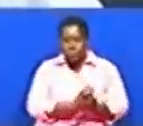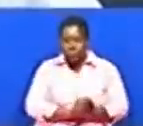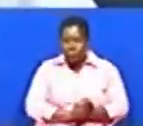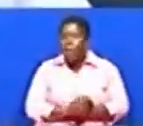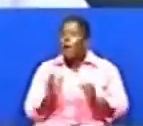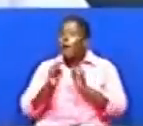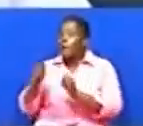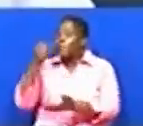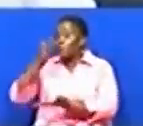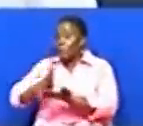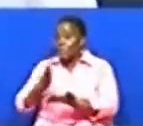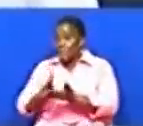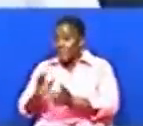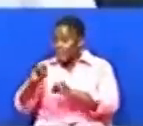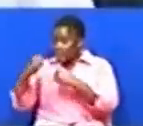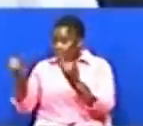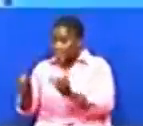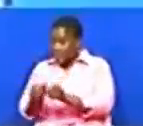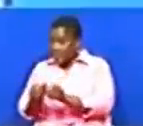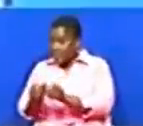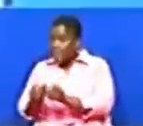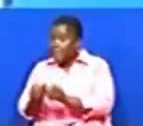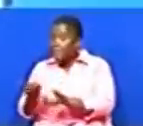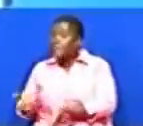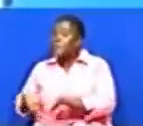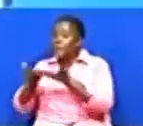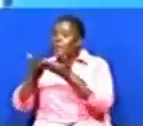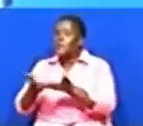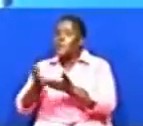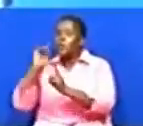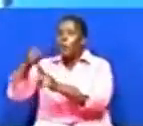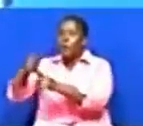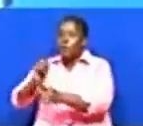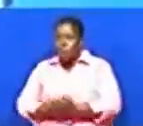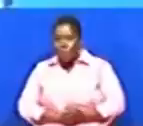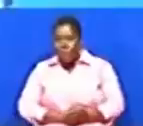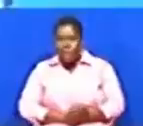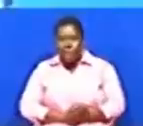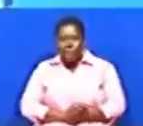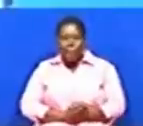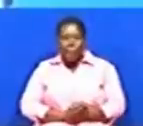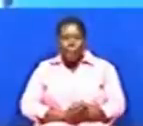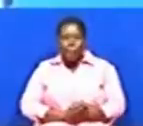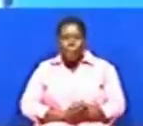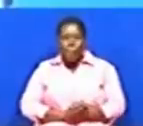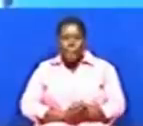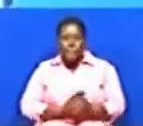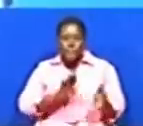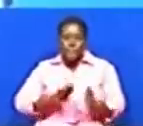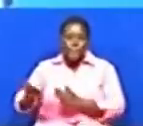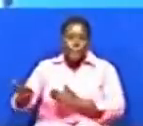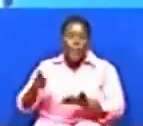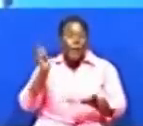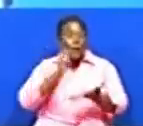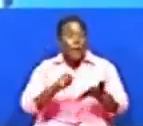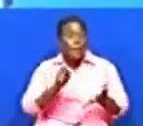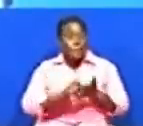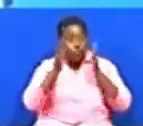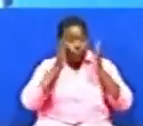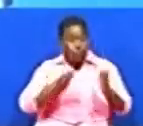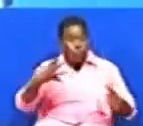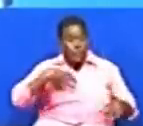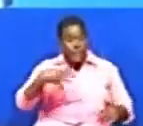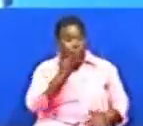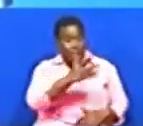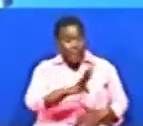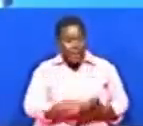ni kuhakikisha uwepo wa taasisi unanufaisha walengwa. Katibu Mkuu Wizara ya Maji, Profesa Kitila